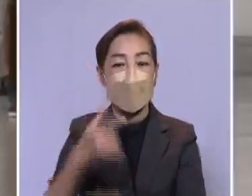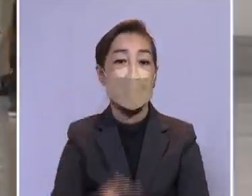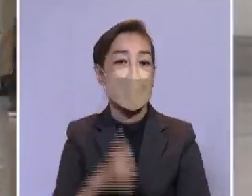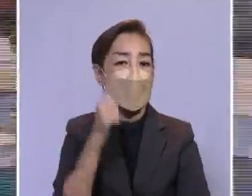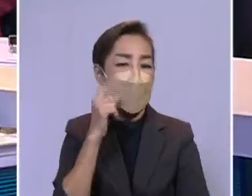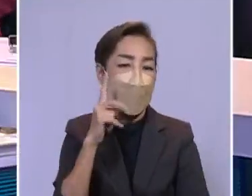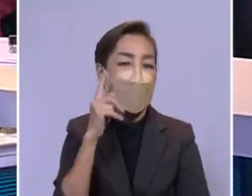แล้ว